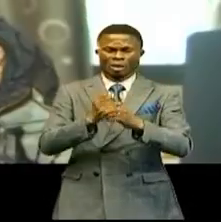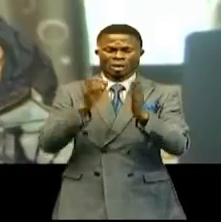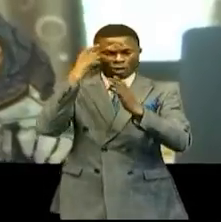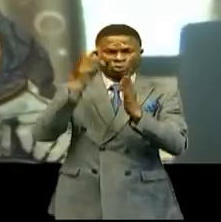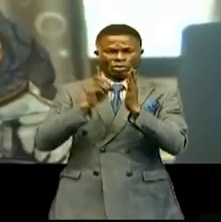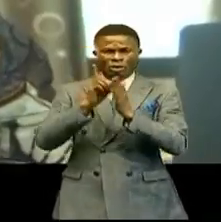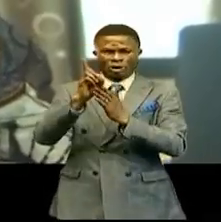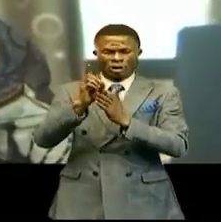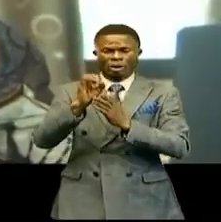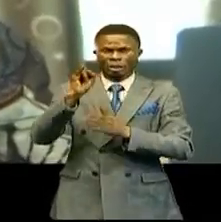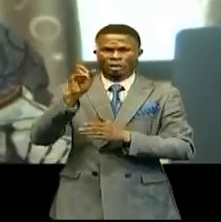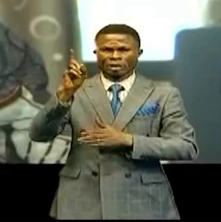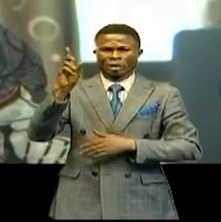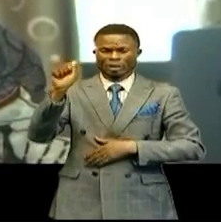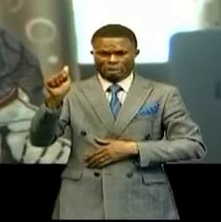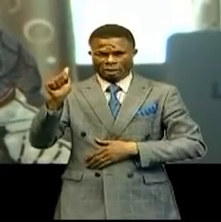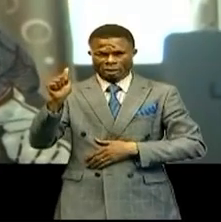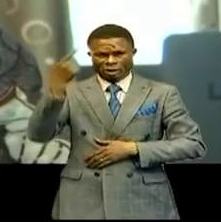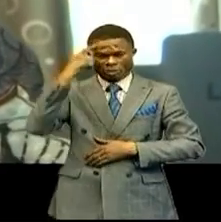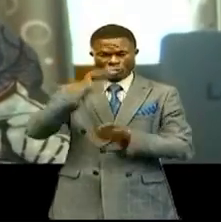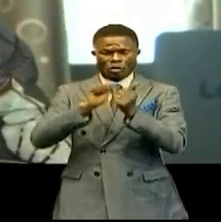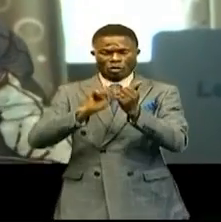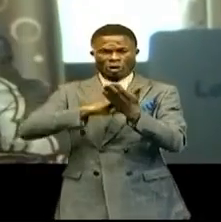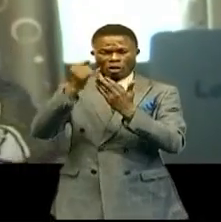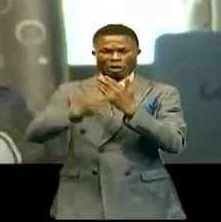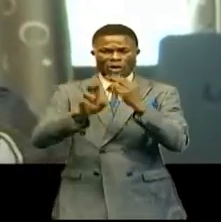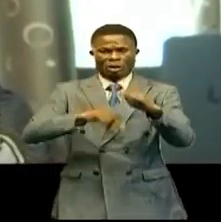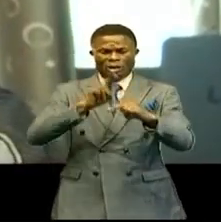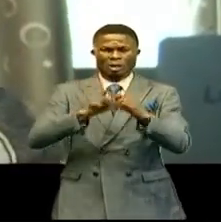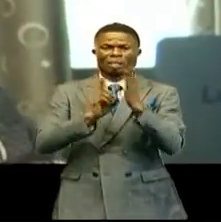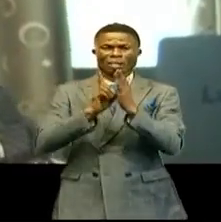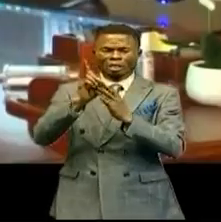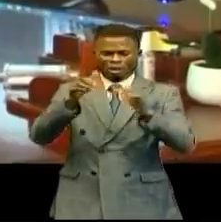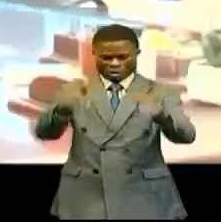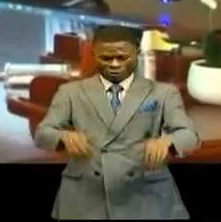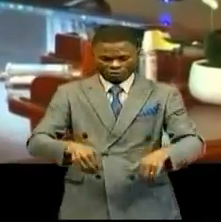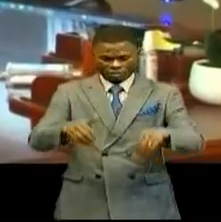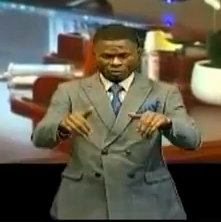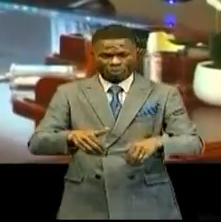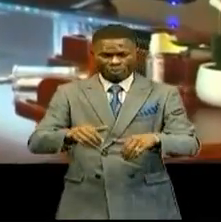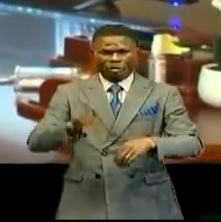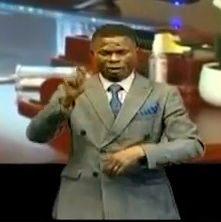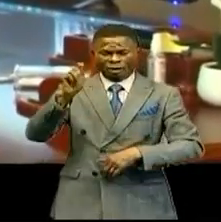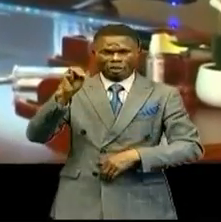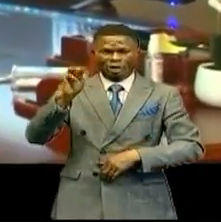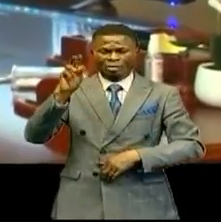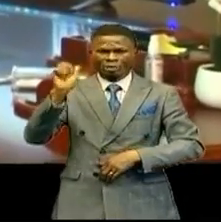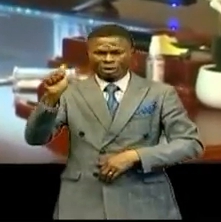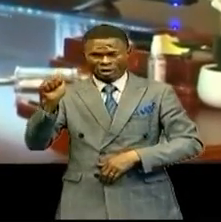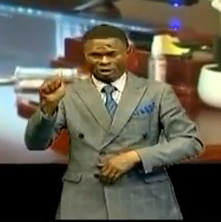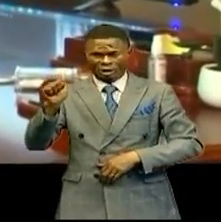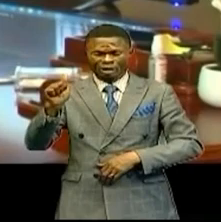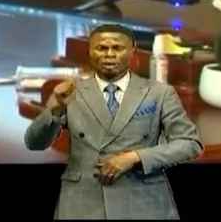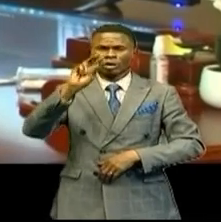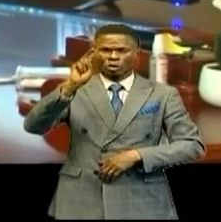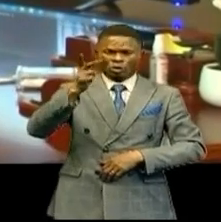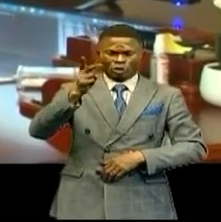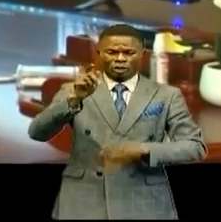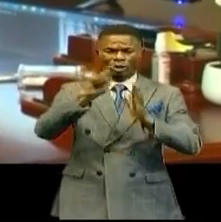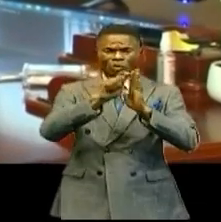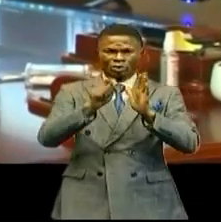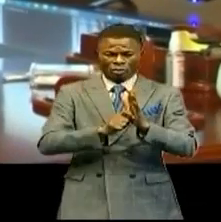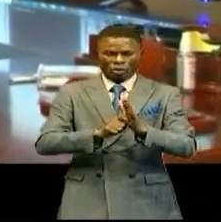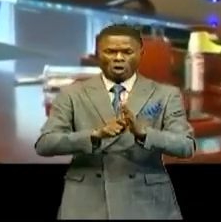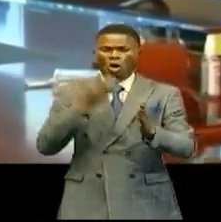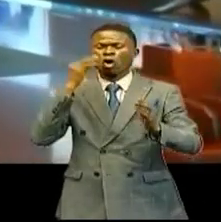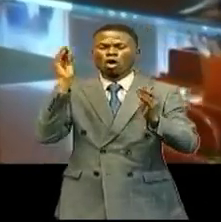développement IDA au titre du Programme national du développement agricole PNDA. Les seconds concernent le projet